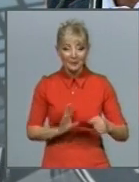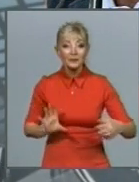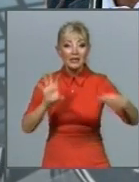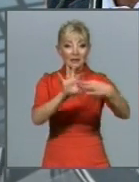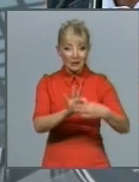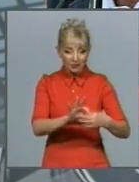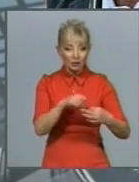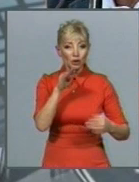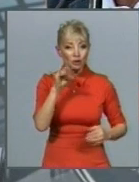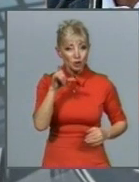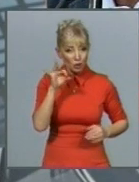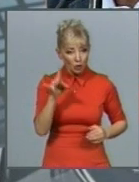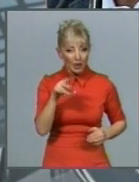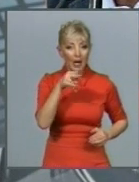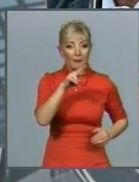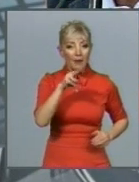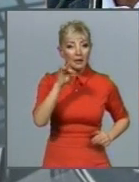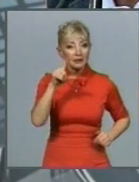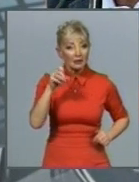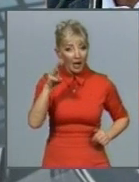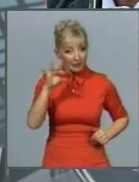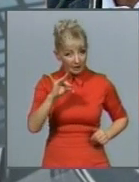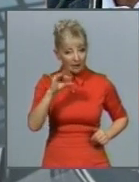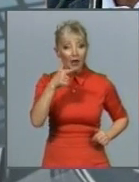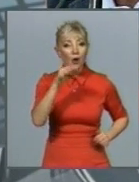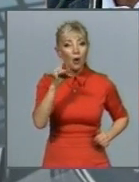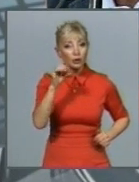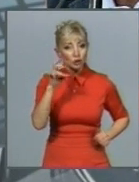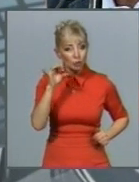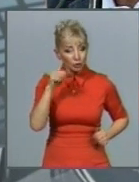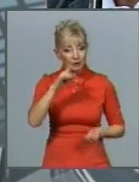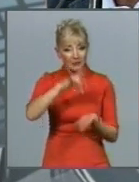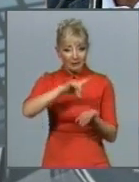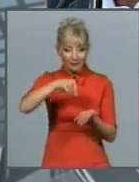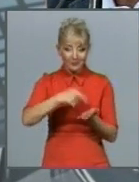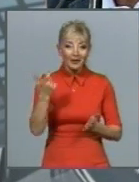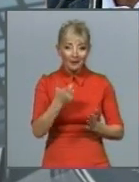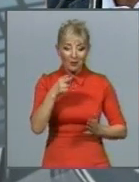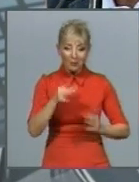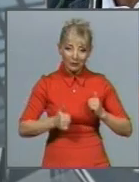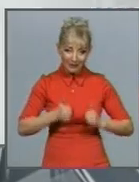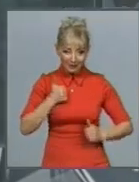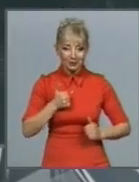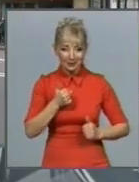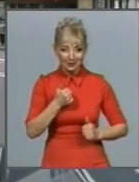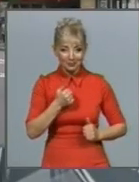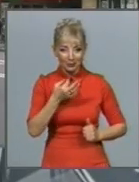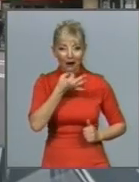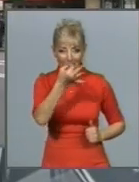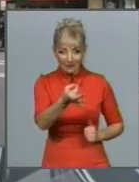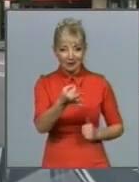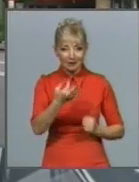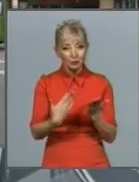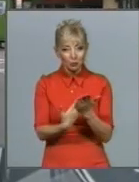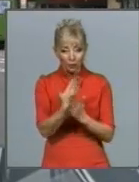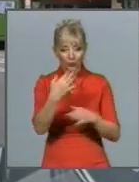Жихарь, Пятихатки и Горизонт с центром города. Уверен, харьковчане по достоинству оценят новый транспорт.